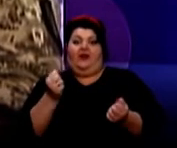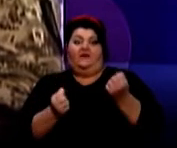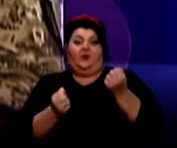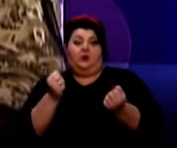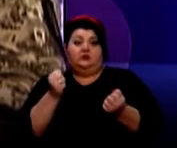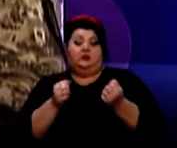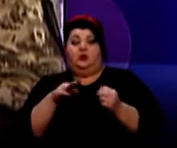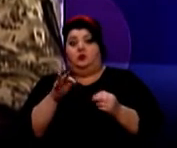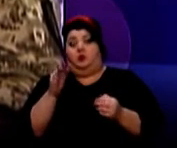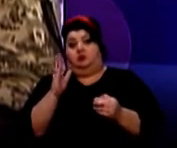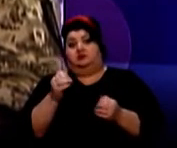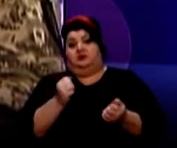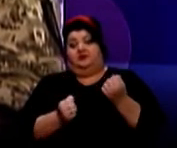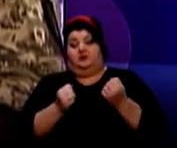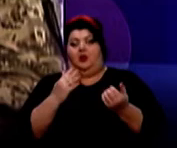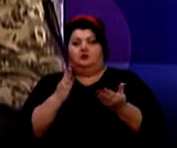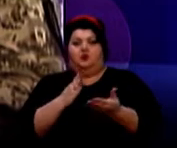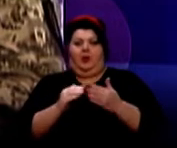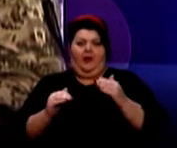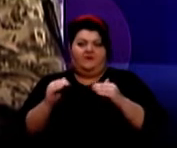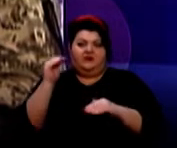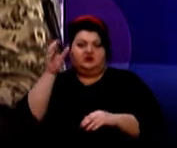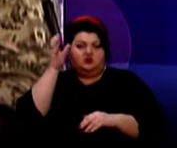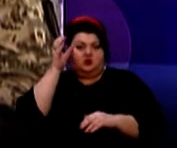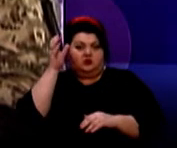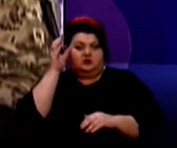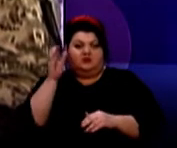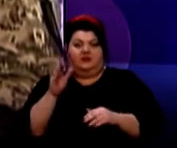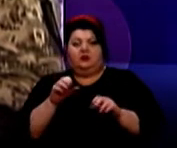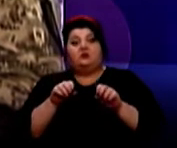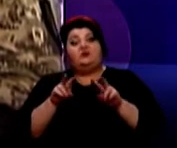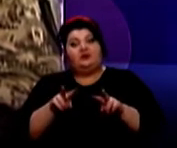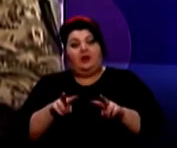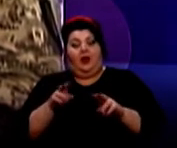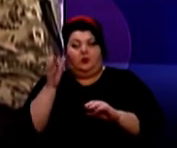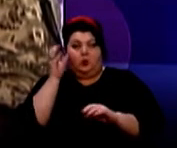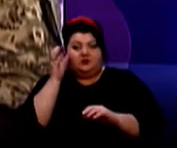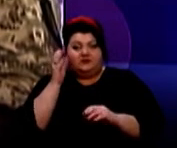то водій. Якщо має там вищу освіту, там спеціальну,